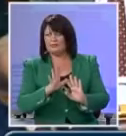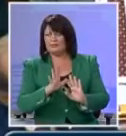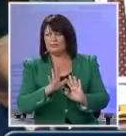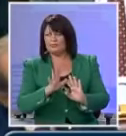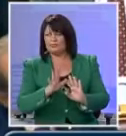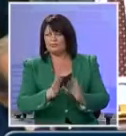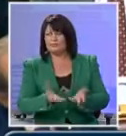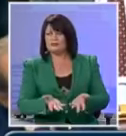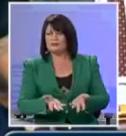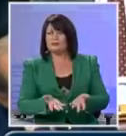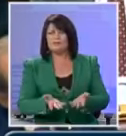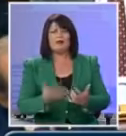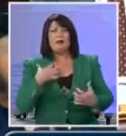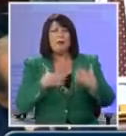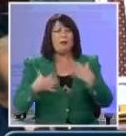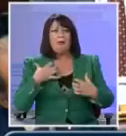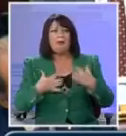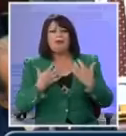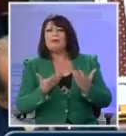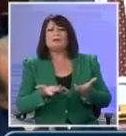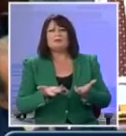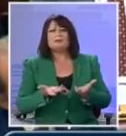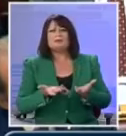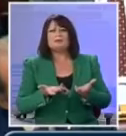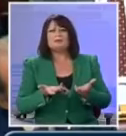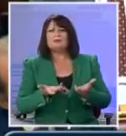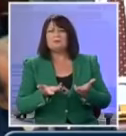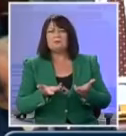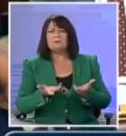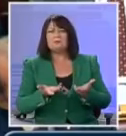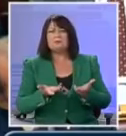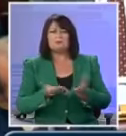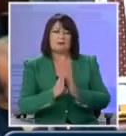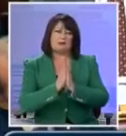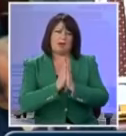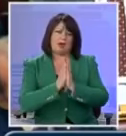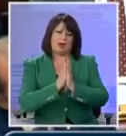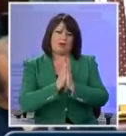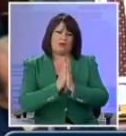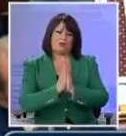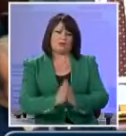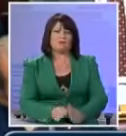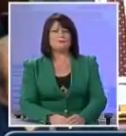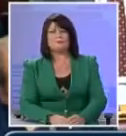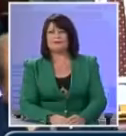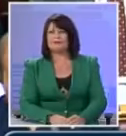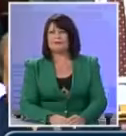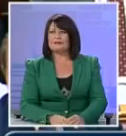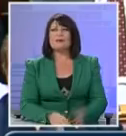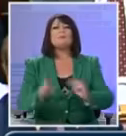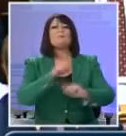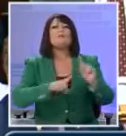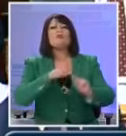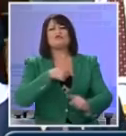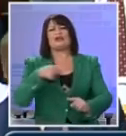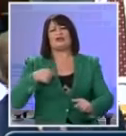και δεν καταλαβαίνω το άγχος σας για το για το ποιος θα είναι π θα έλεγα δε ότι και